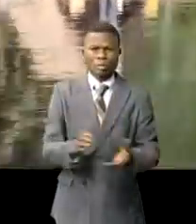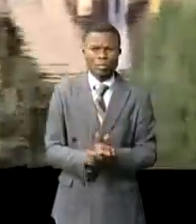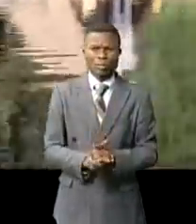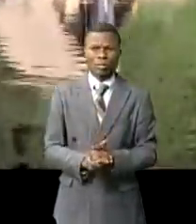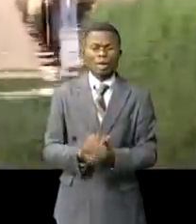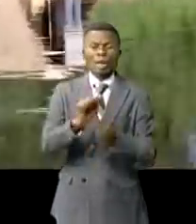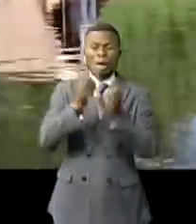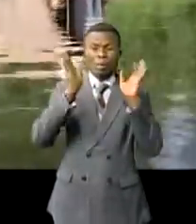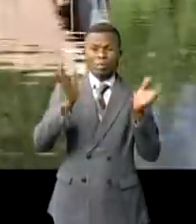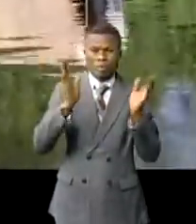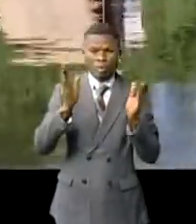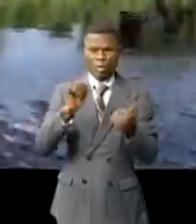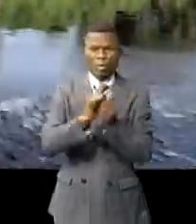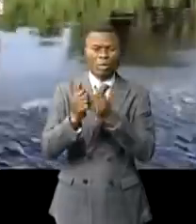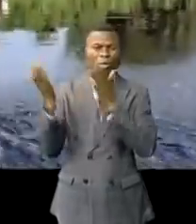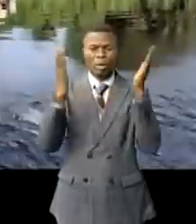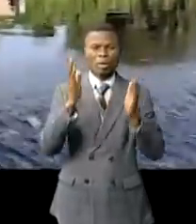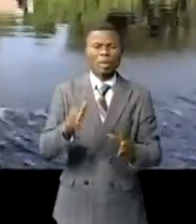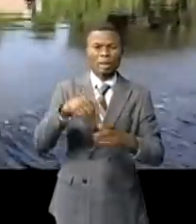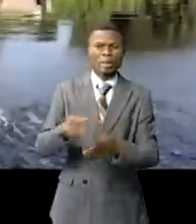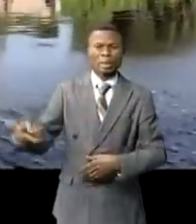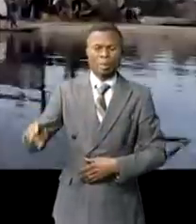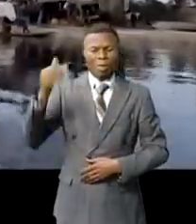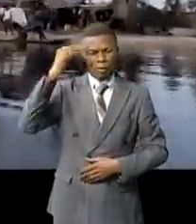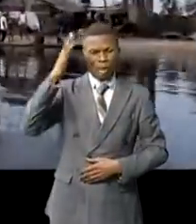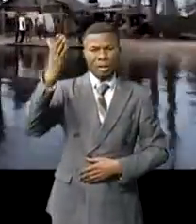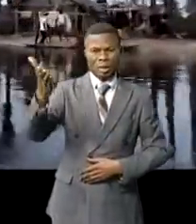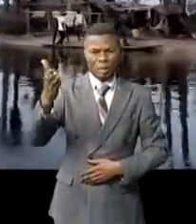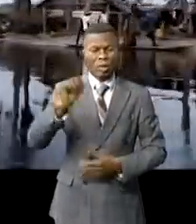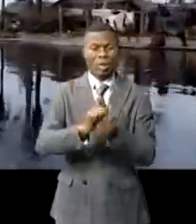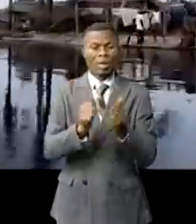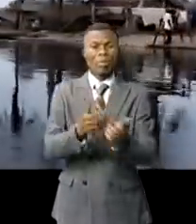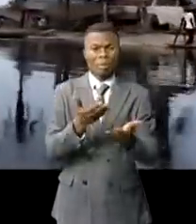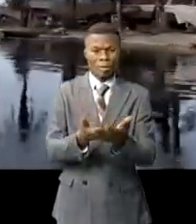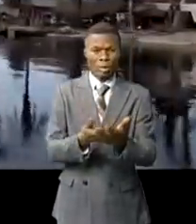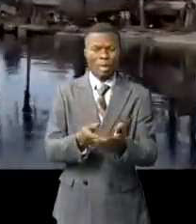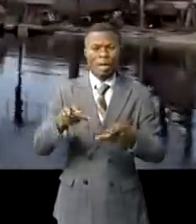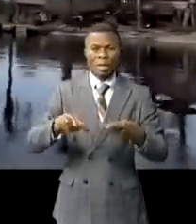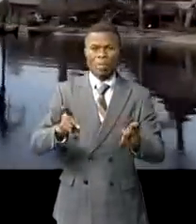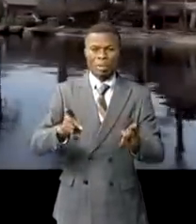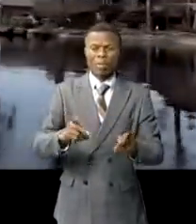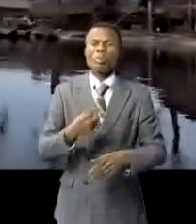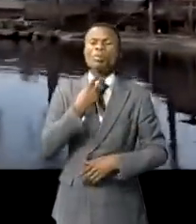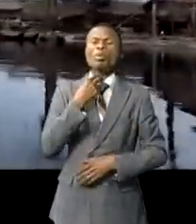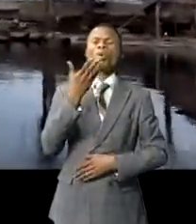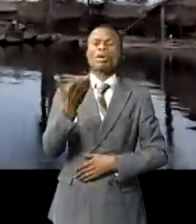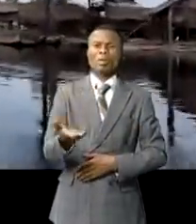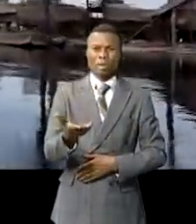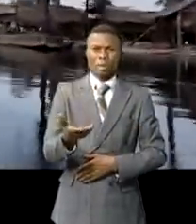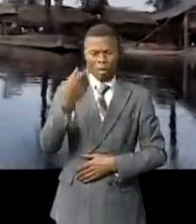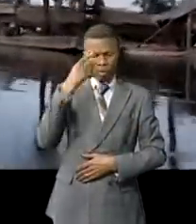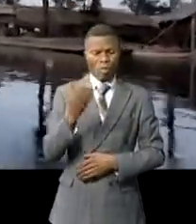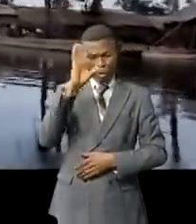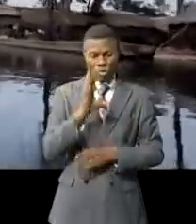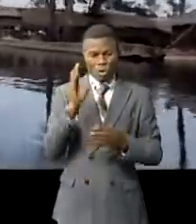tableau sombre du secteur des transports dans la province de l'Équateur. Cette situation occasionne son enclavement. Pour trouver